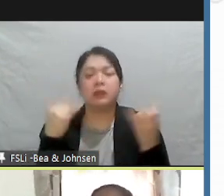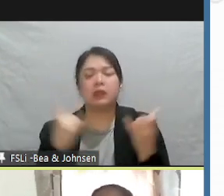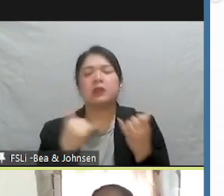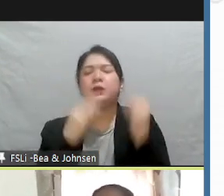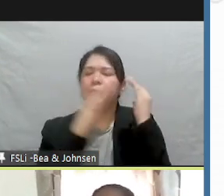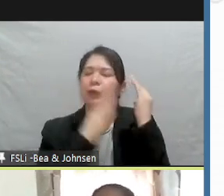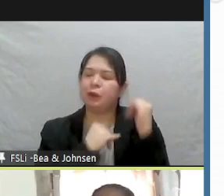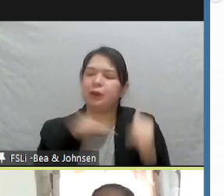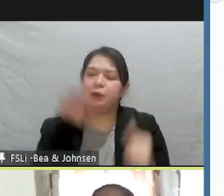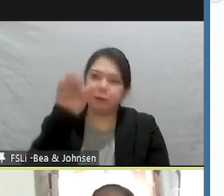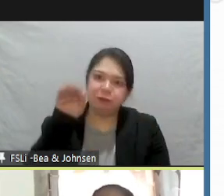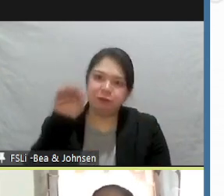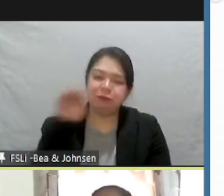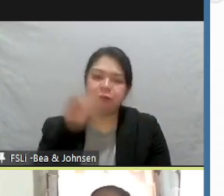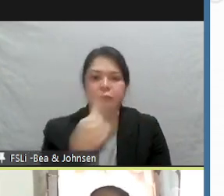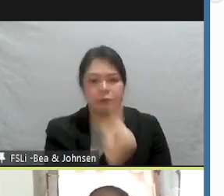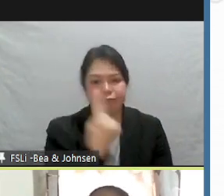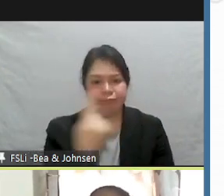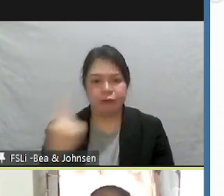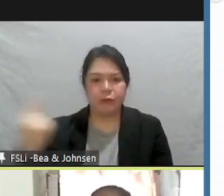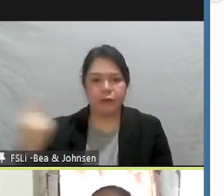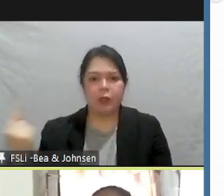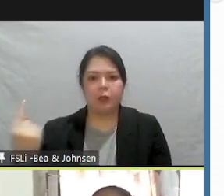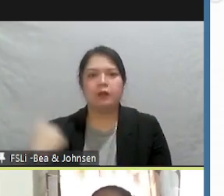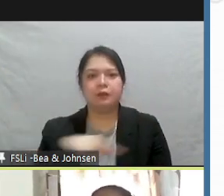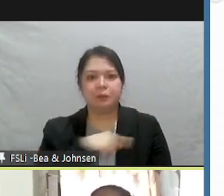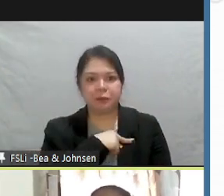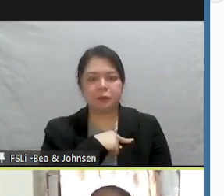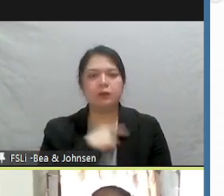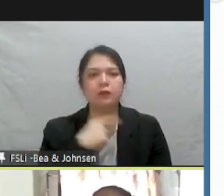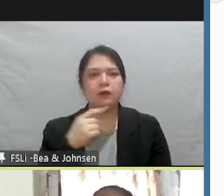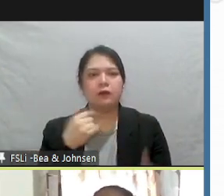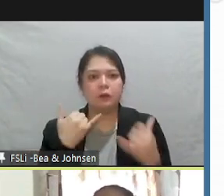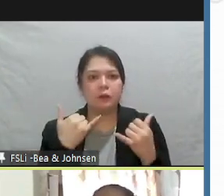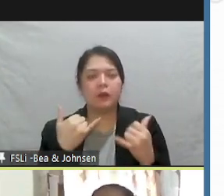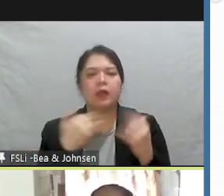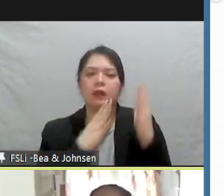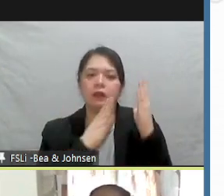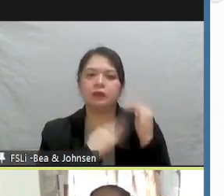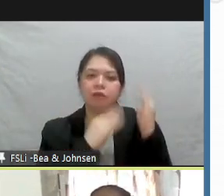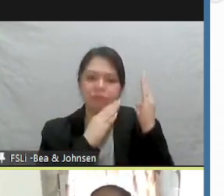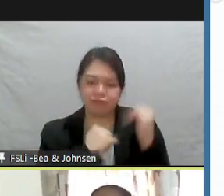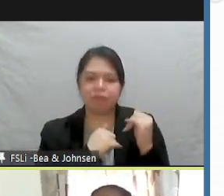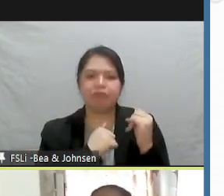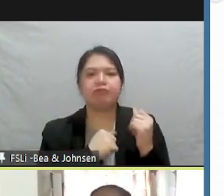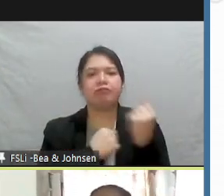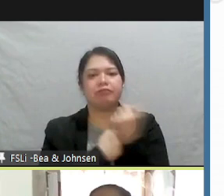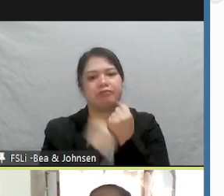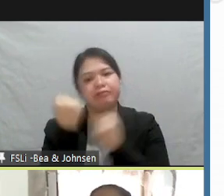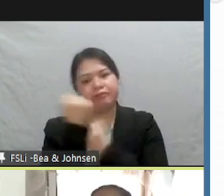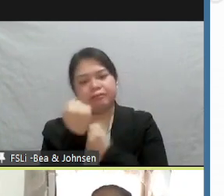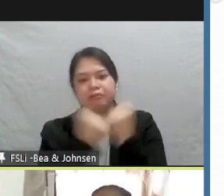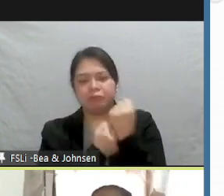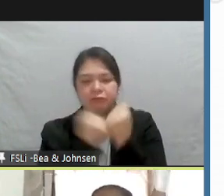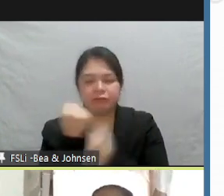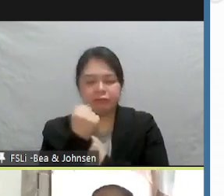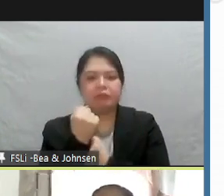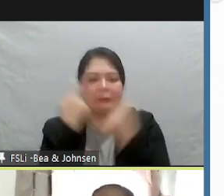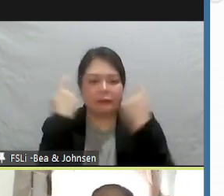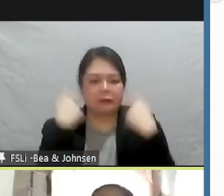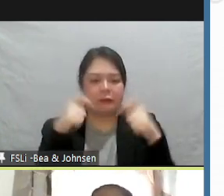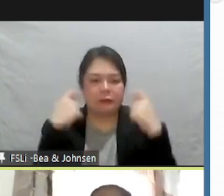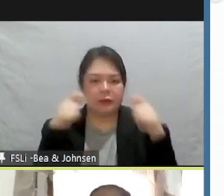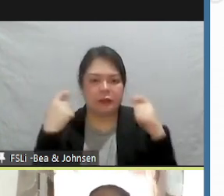sa bawat isa sa atin dito, kayo po, sana ang kapitbisig po nating itaguyod itong